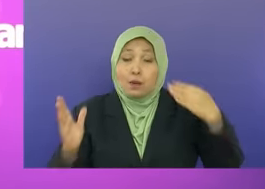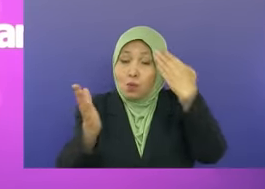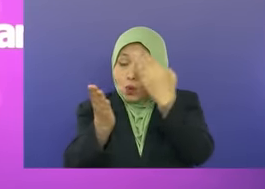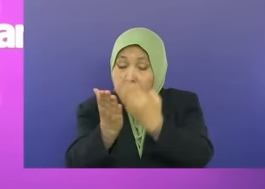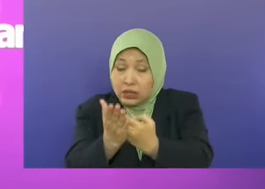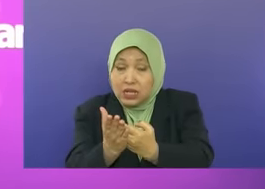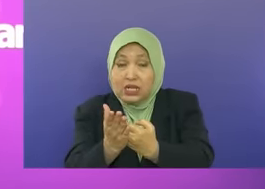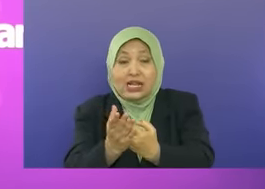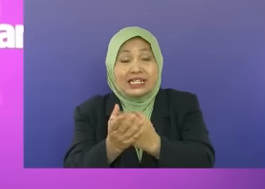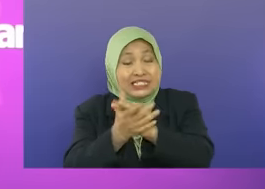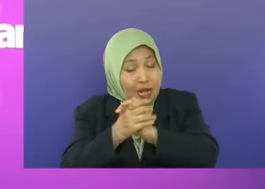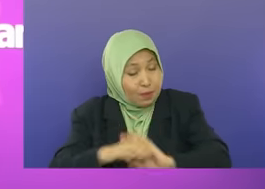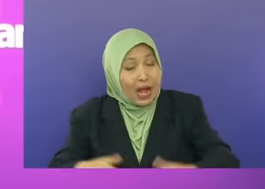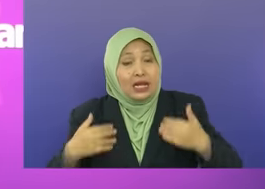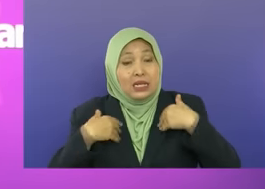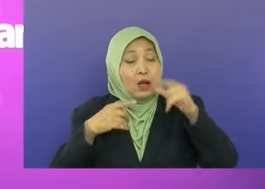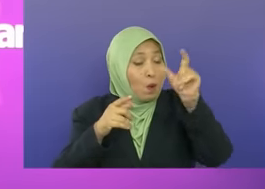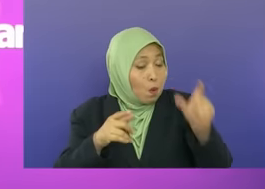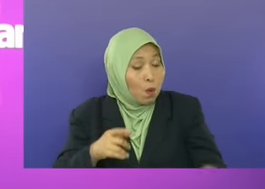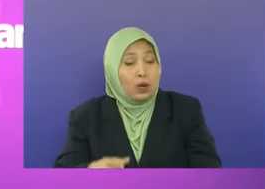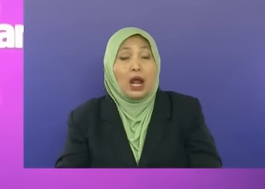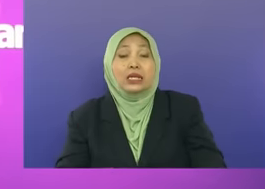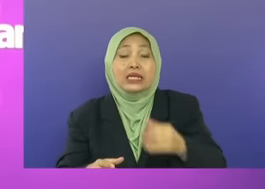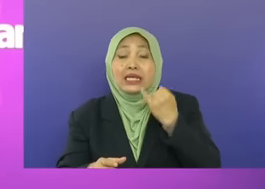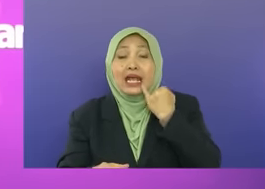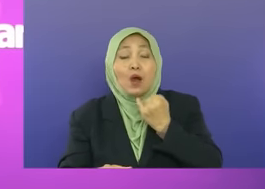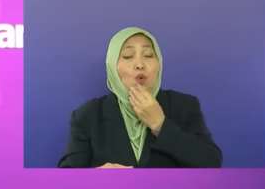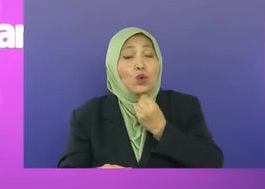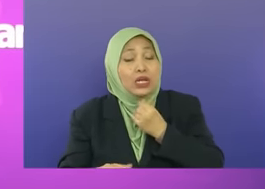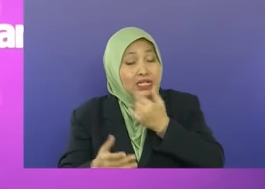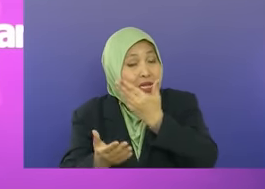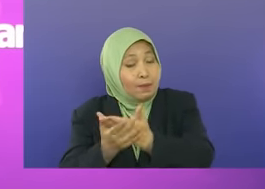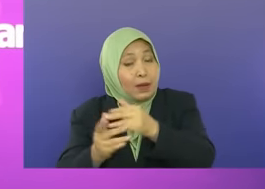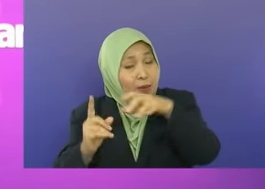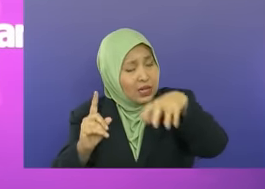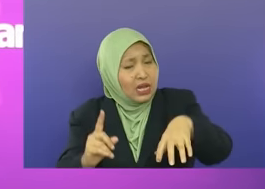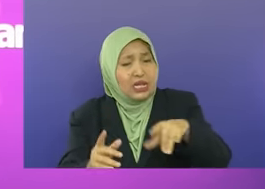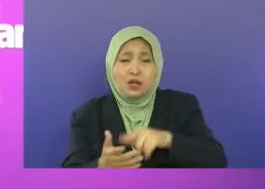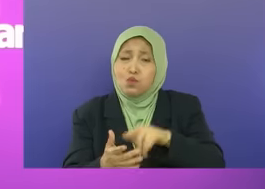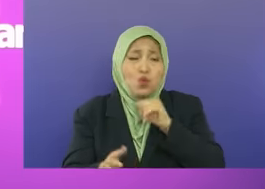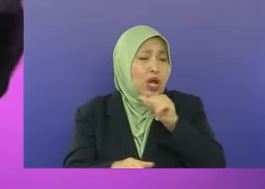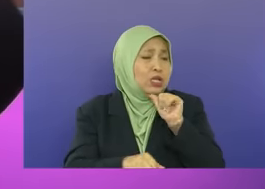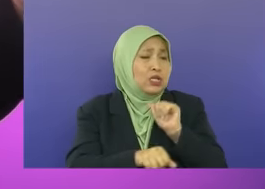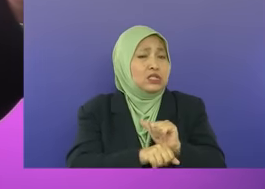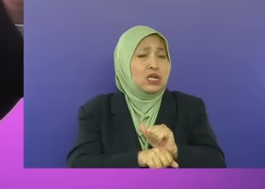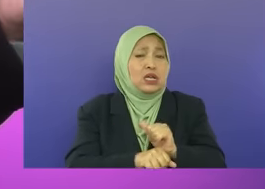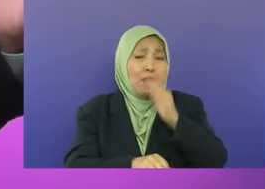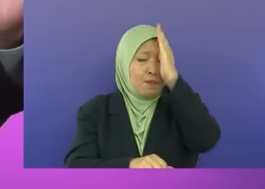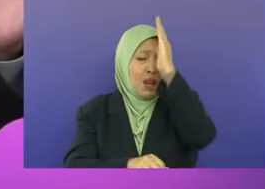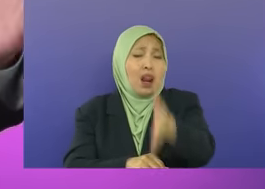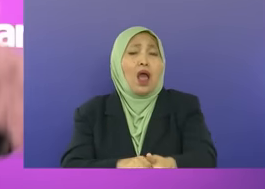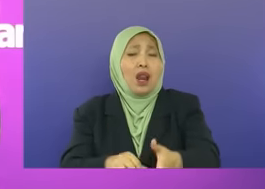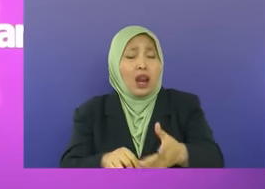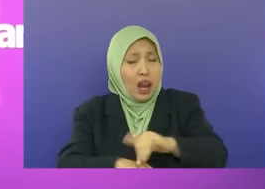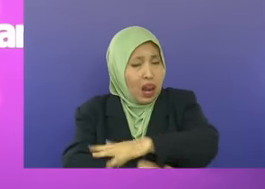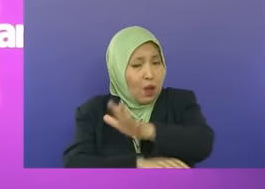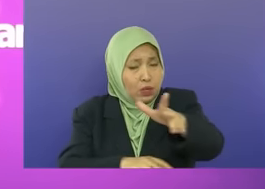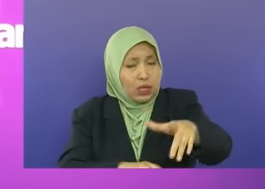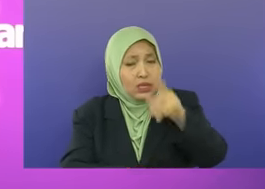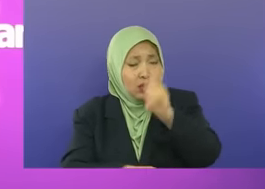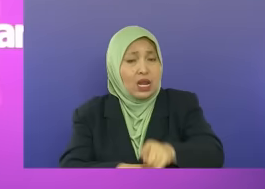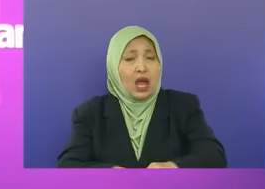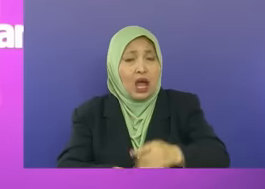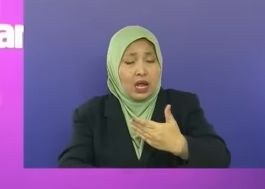itu adalah ada lagi orang Yahudi sampai Madinah Eh ini bukan Nabi Musa punya belah laut dekat